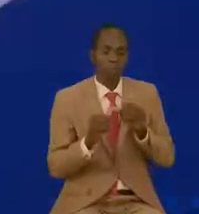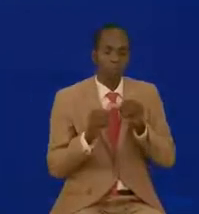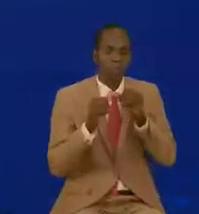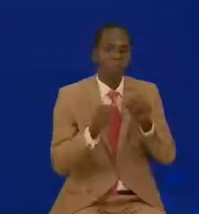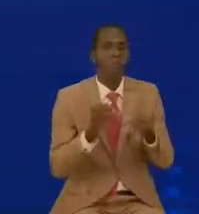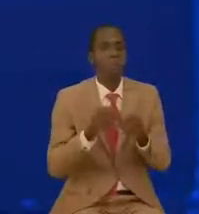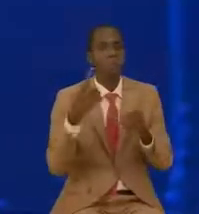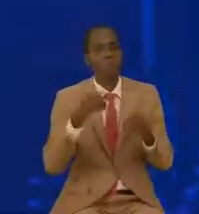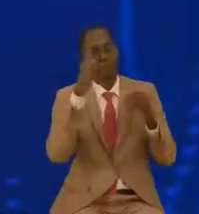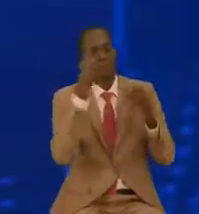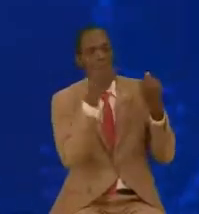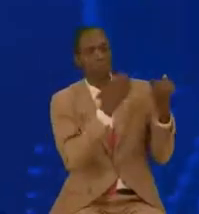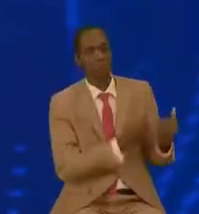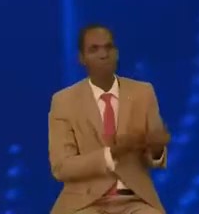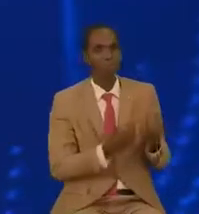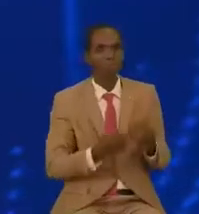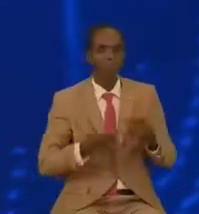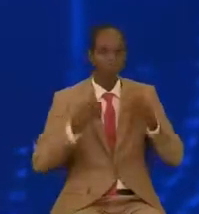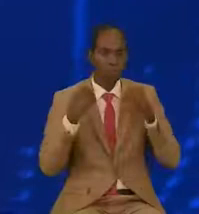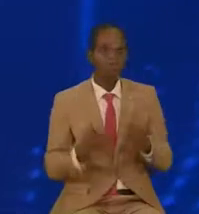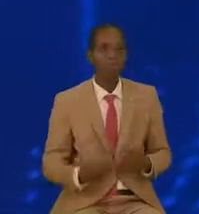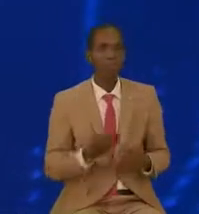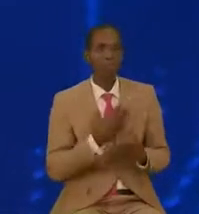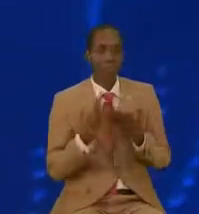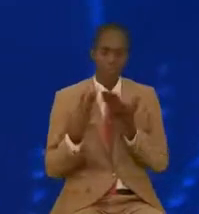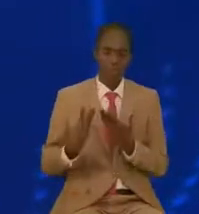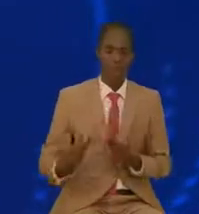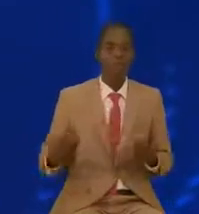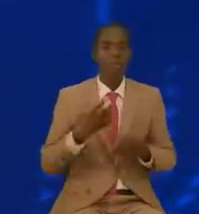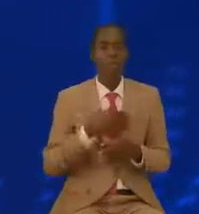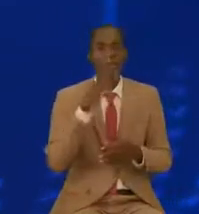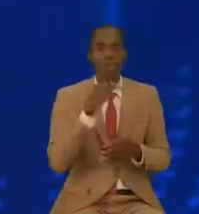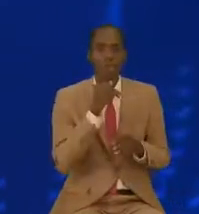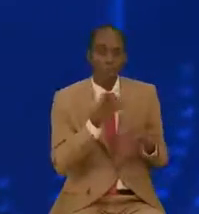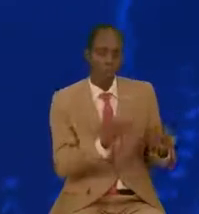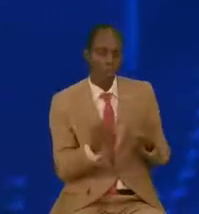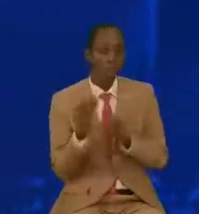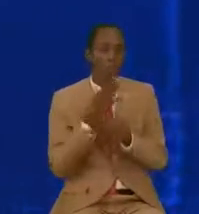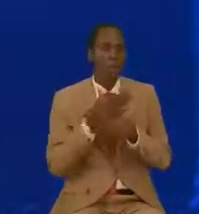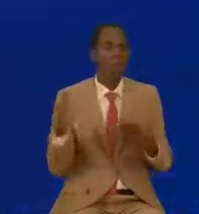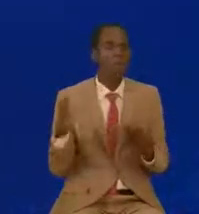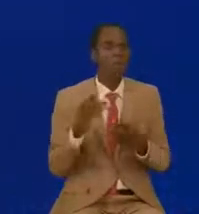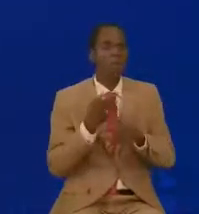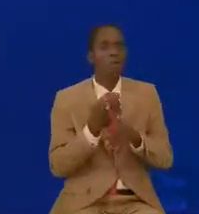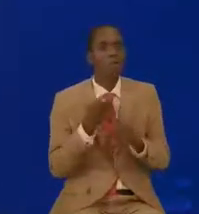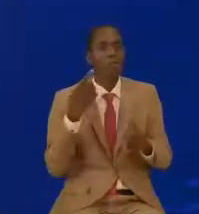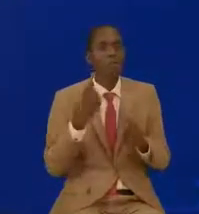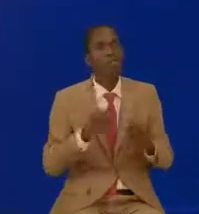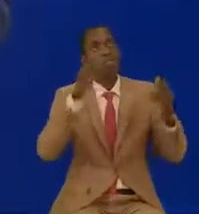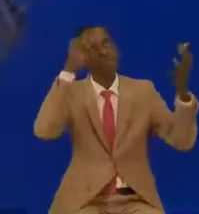demeurez fondés, inébranlables dans la foi, sans vous détourner de l'espérance